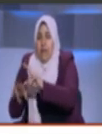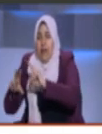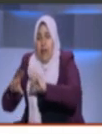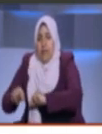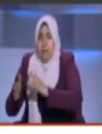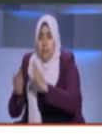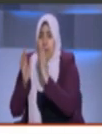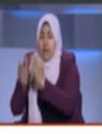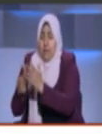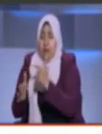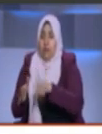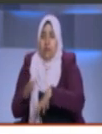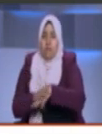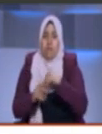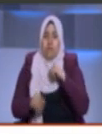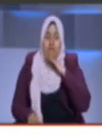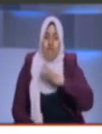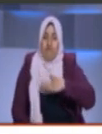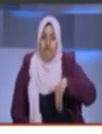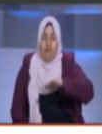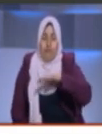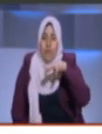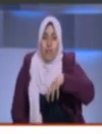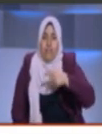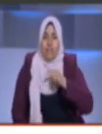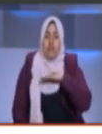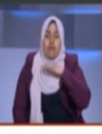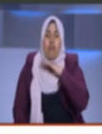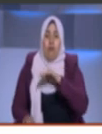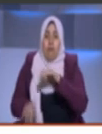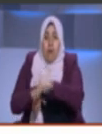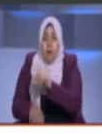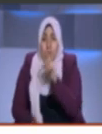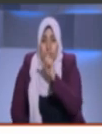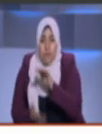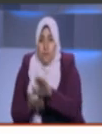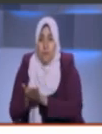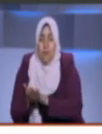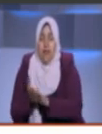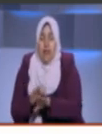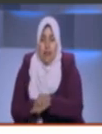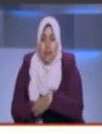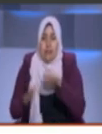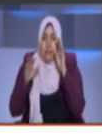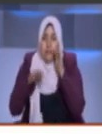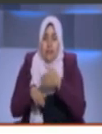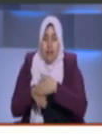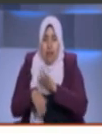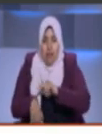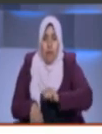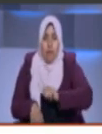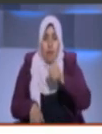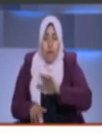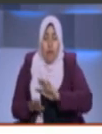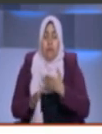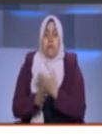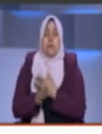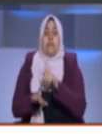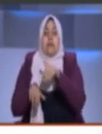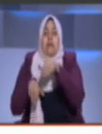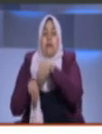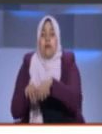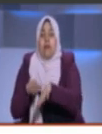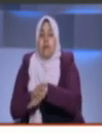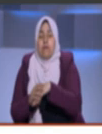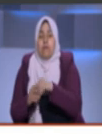المتوفون بكورونا في مقابر غير المسلمين، وطبعا تم الصلاه عليهم، ولكن في هذه المقابر